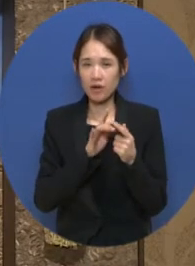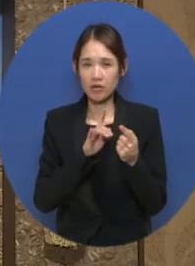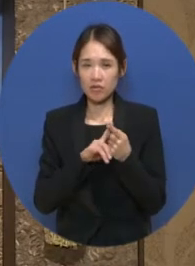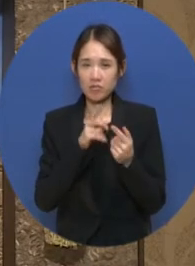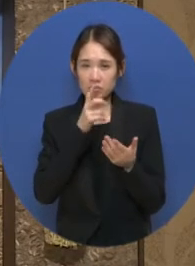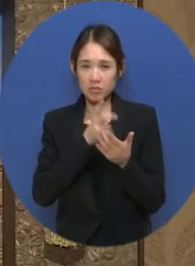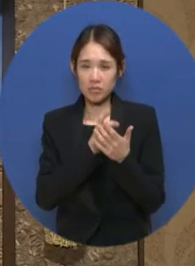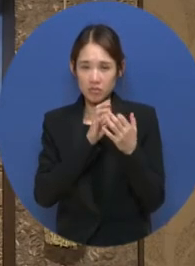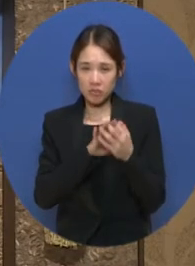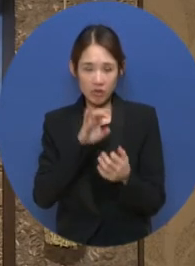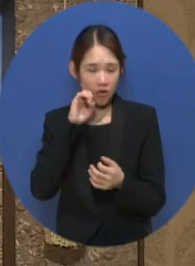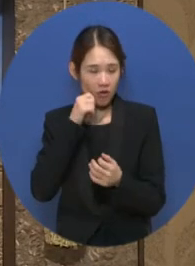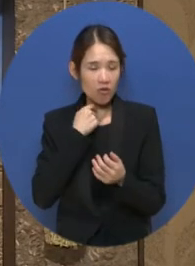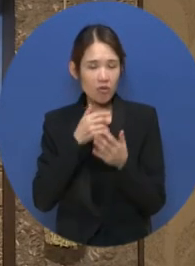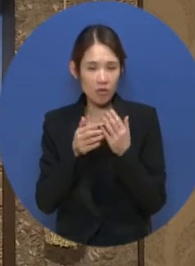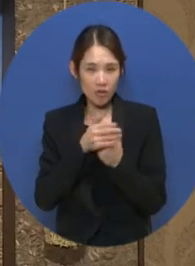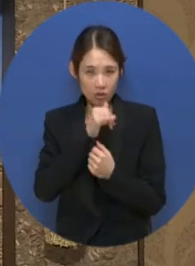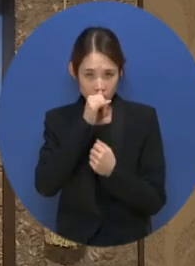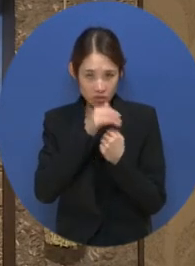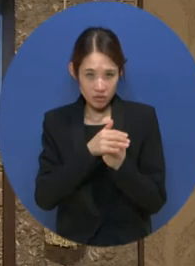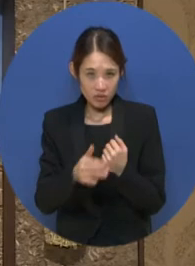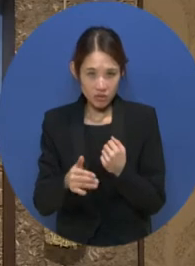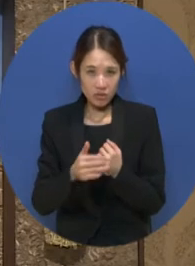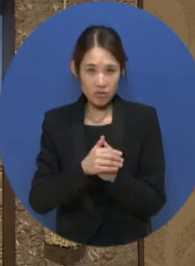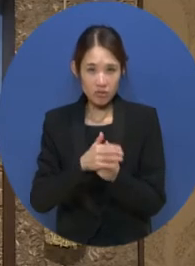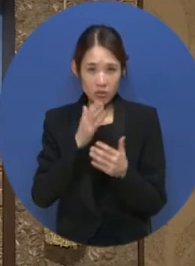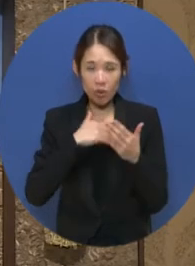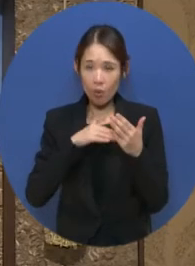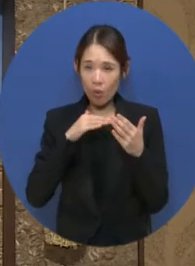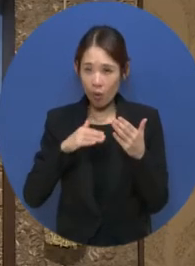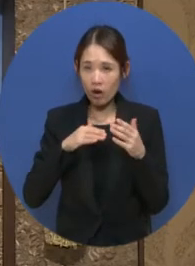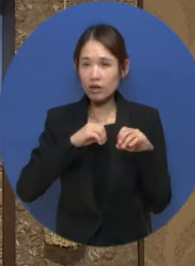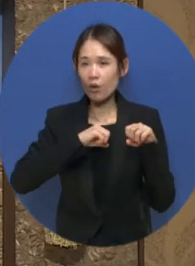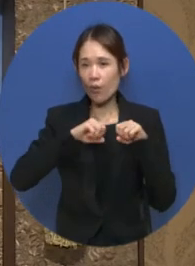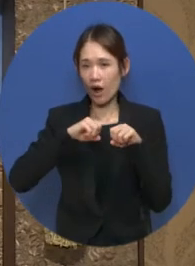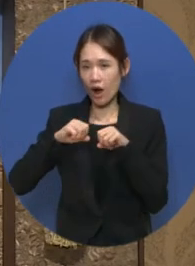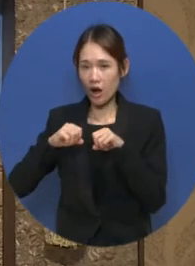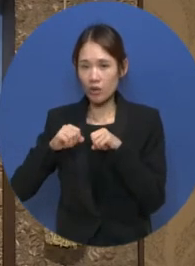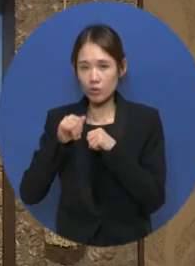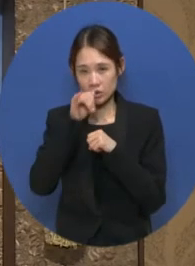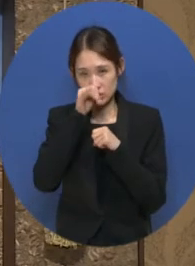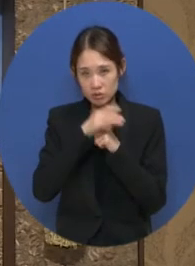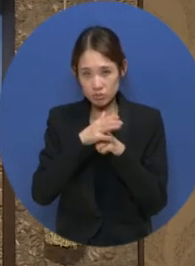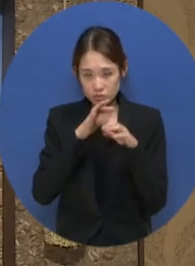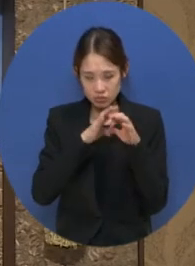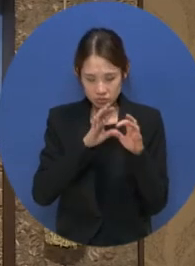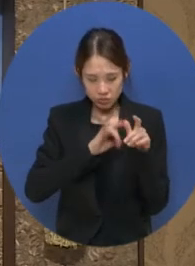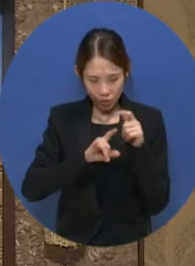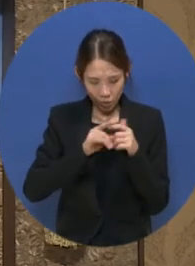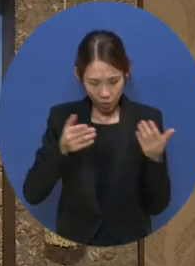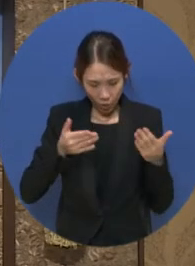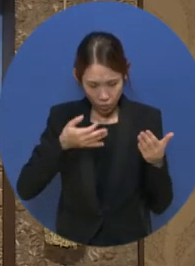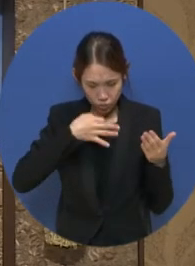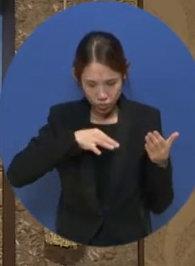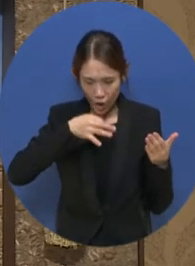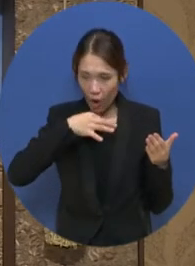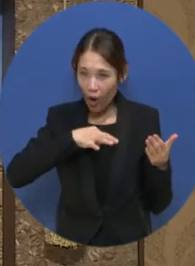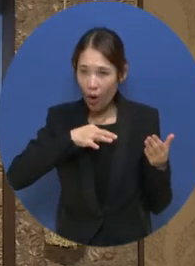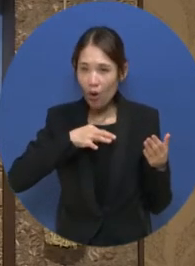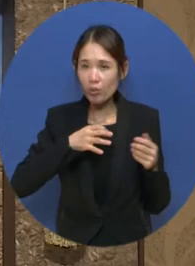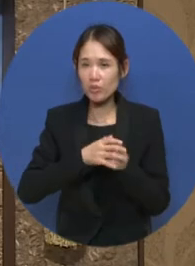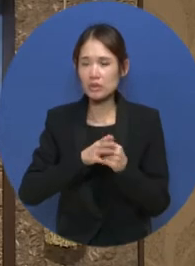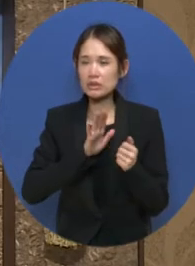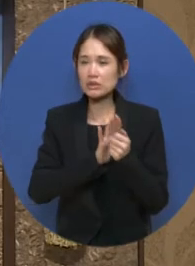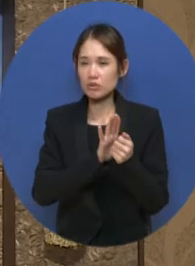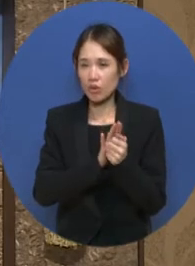법률적으로 이제 어려움들이 겪고 있어서 이렇게 공익 활동을 하시는 분들에게 조금 더 저희 업무를 효율적으로 좀 지원할 수 있도록